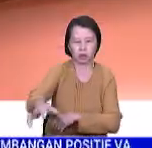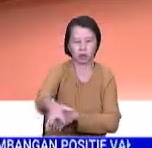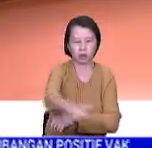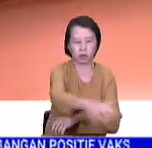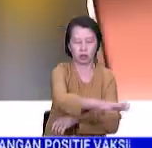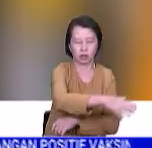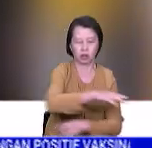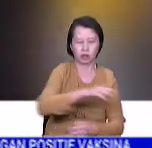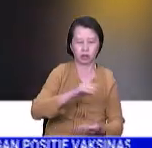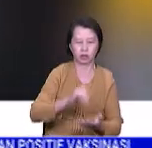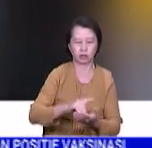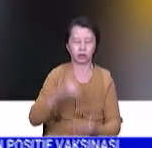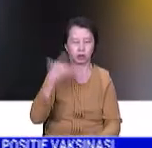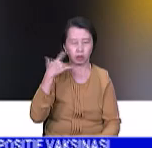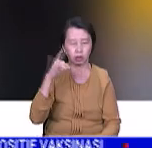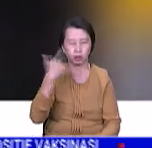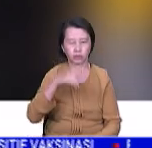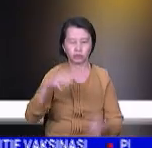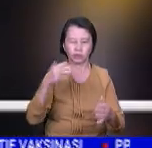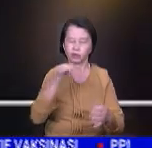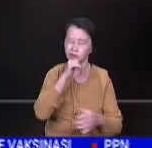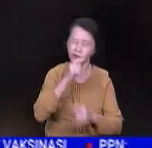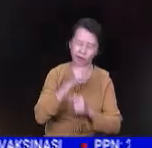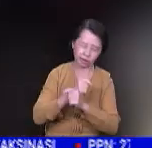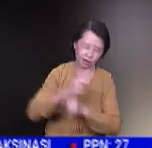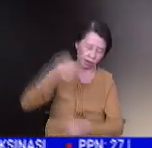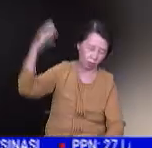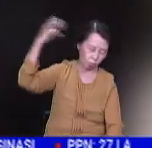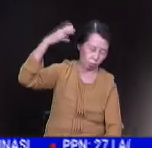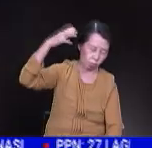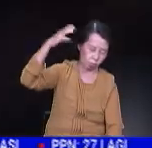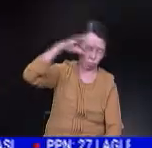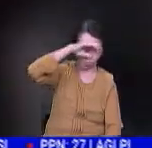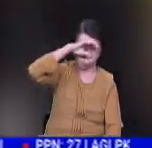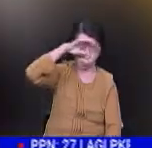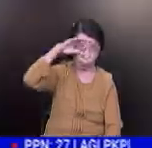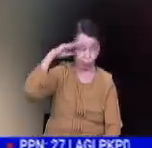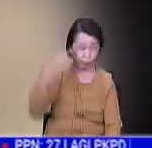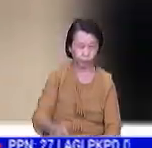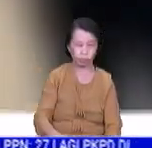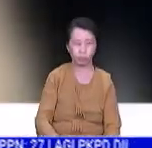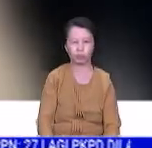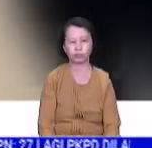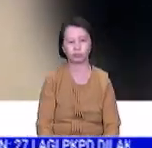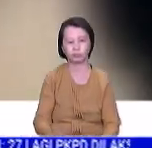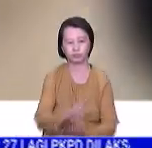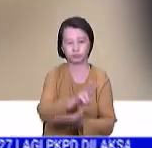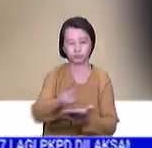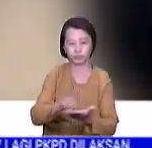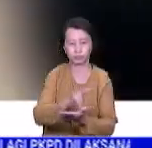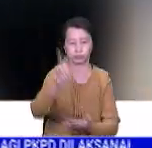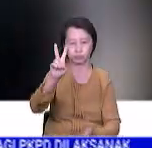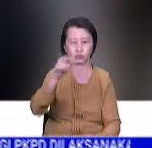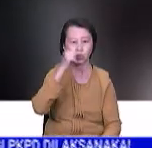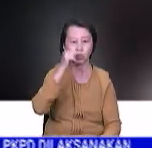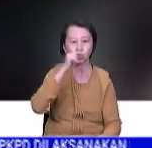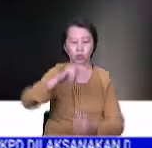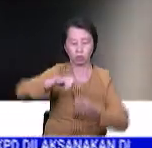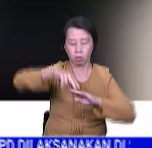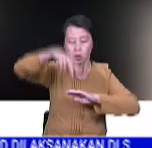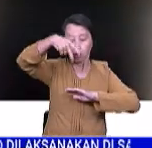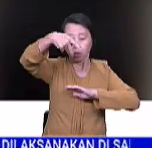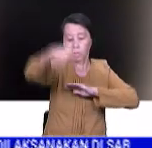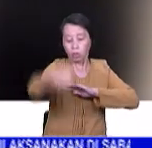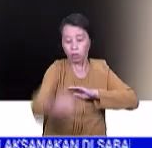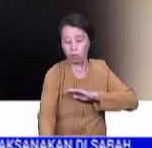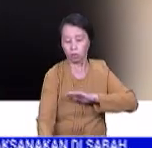di South Lake Tahoe kerana sudah tidak tahan dengan suhu panas yang melampau. Video insiden dua wanita jatuh ke dalam gaung